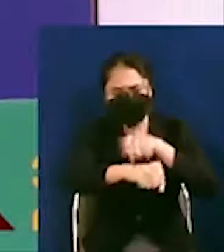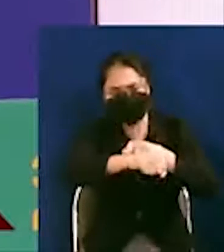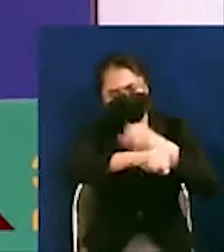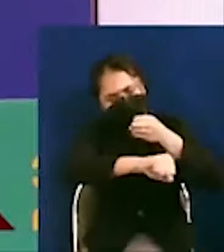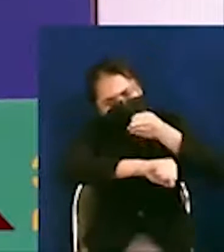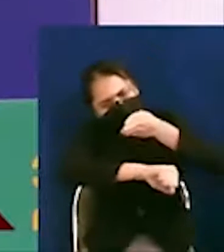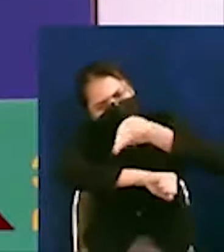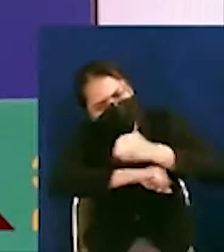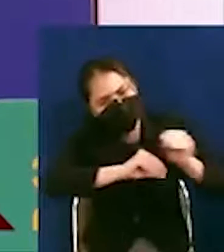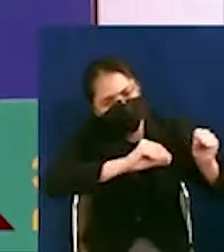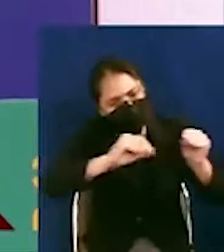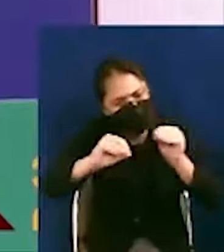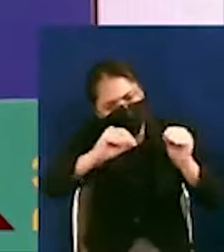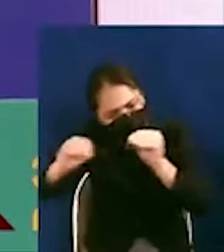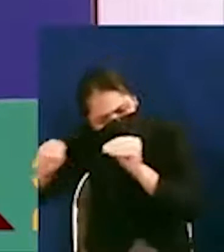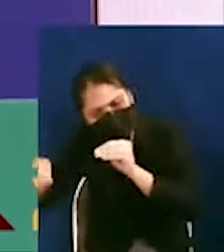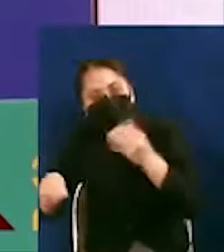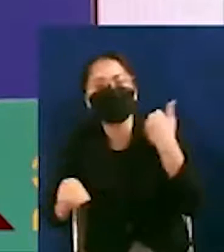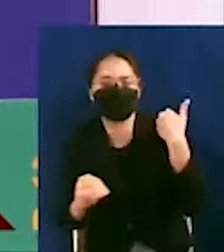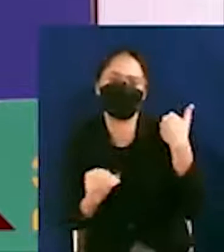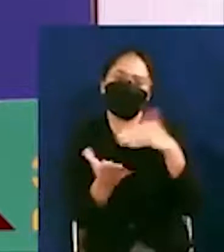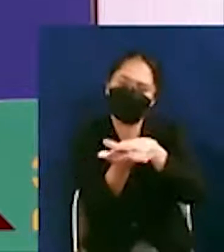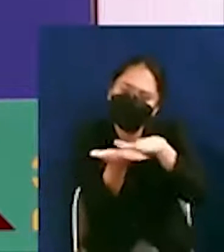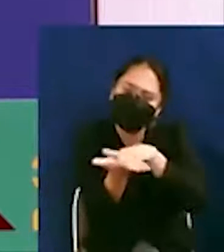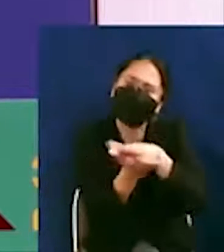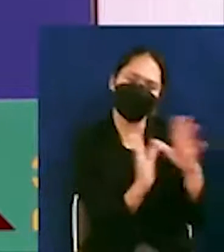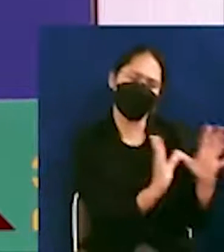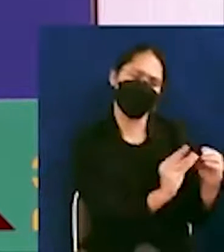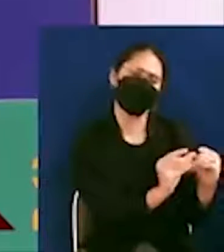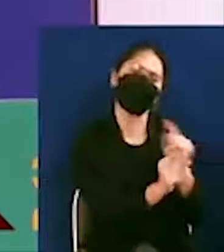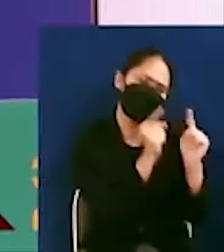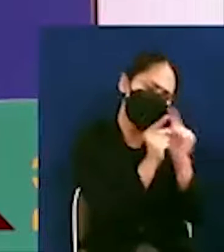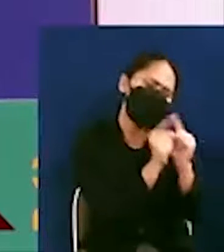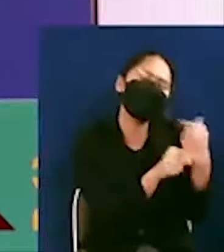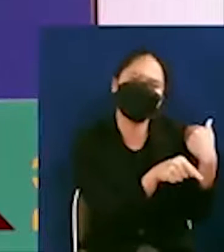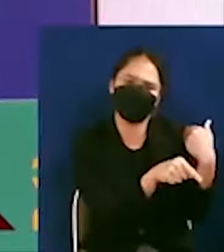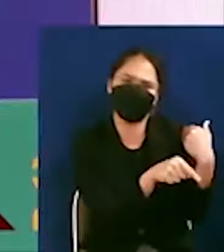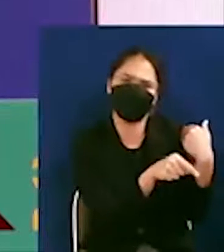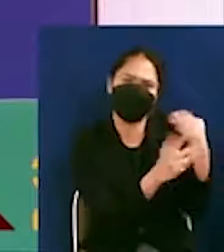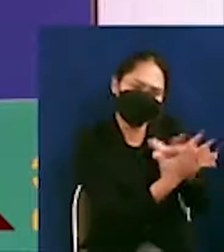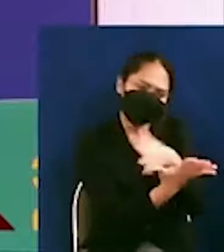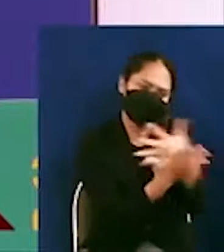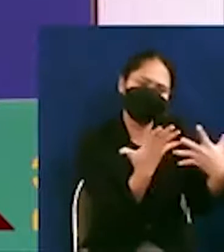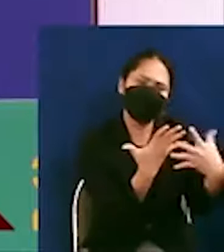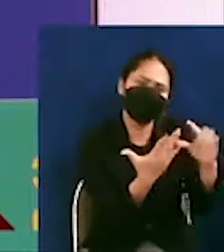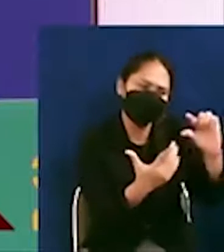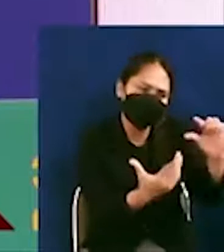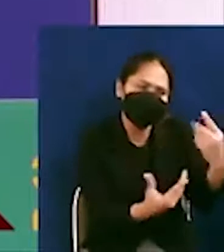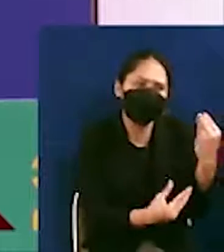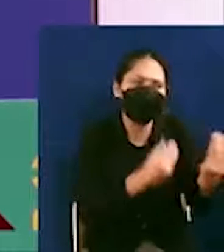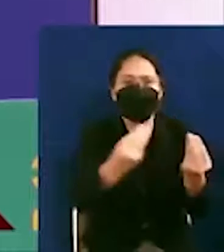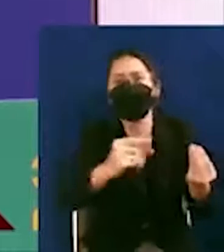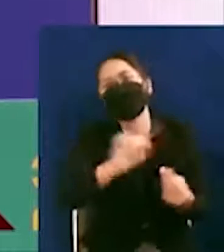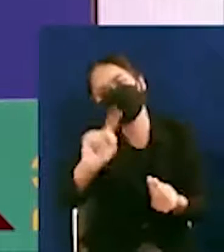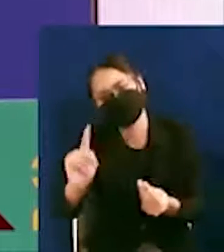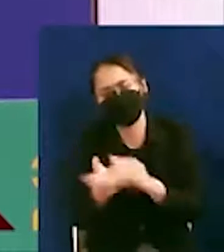องเลื่อนเวลาการเปิดลงทะเบียนตอน9โมงมาเป็น11โมงนะครับที่ให้ลงทะเบียนผ่านโอเปอเรเตอร์ทั้ง4ค่าย